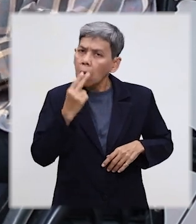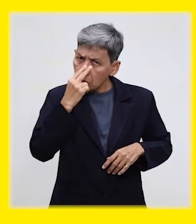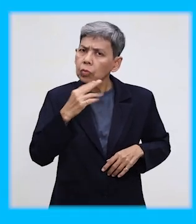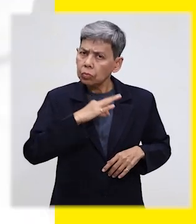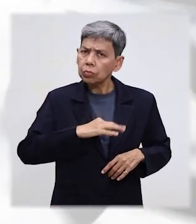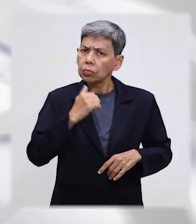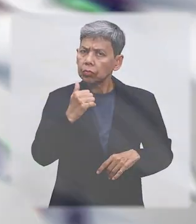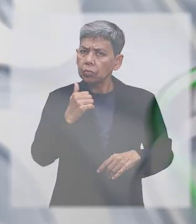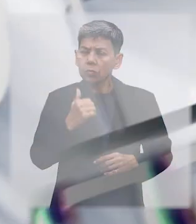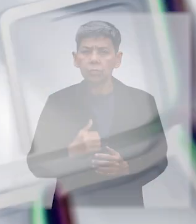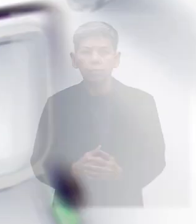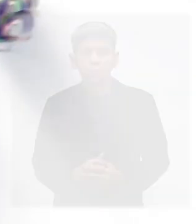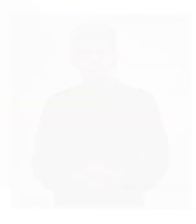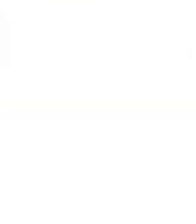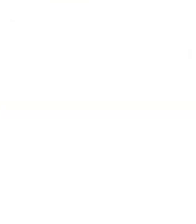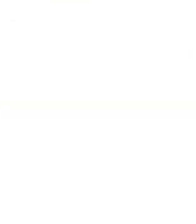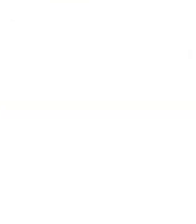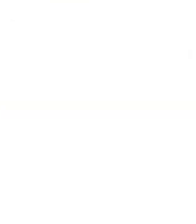ชน์อ่ะ